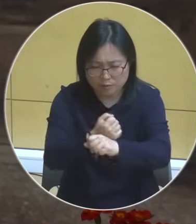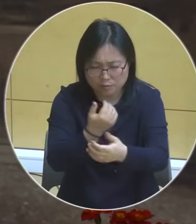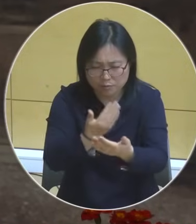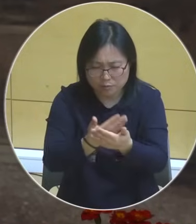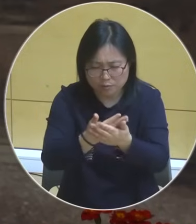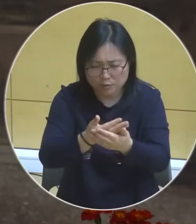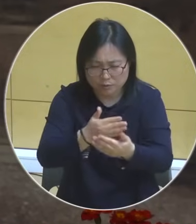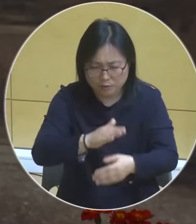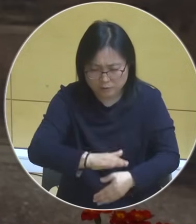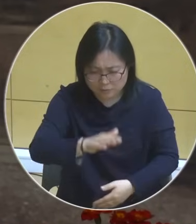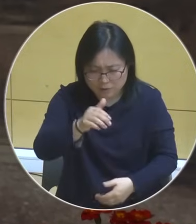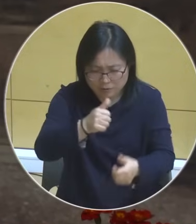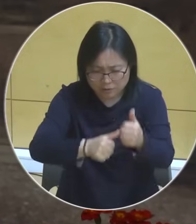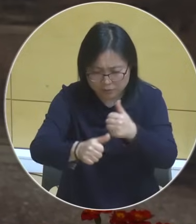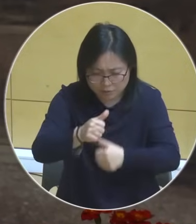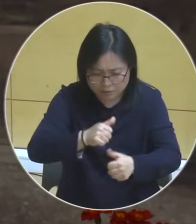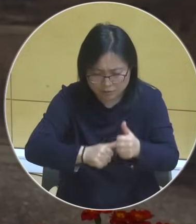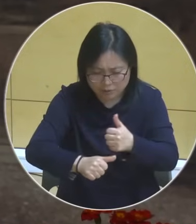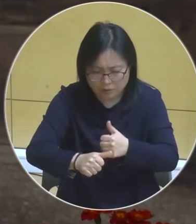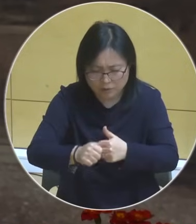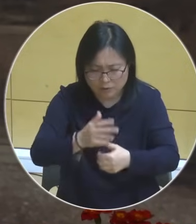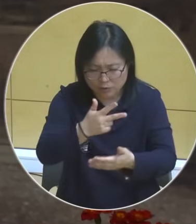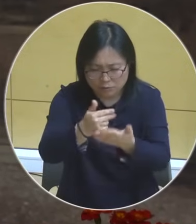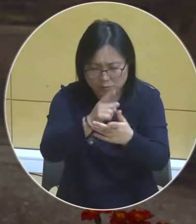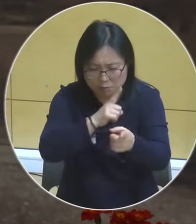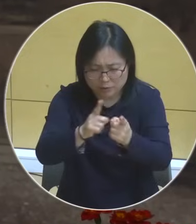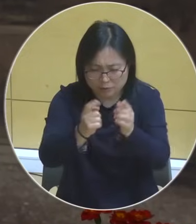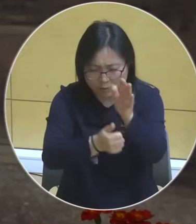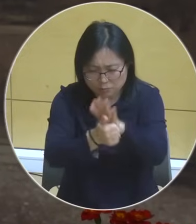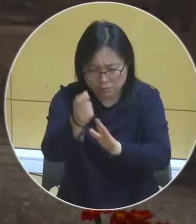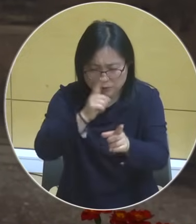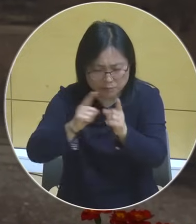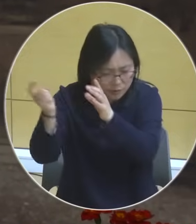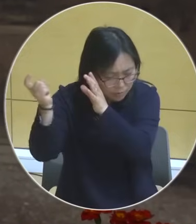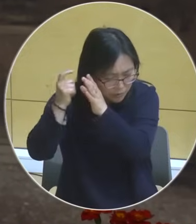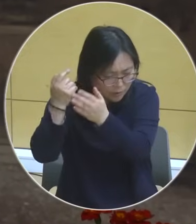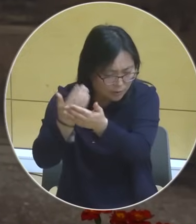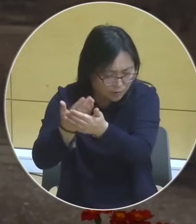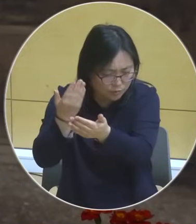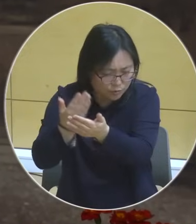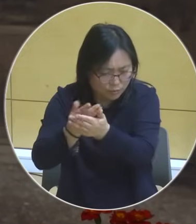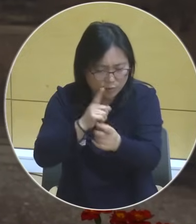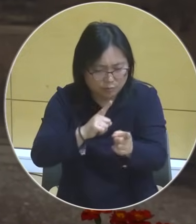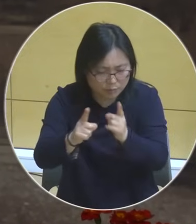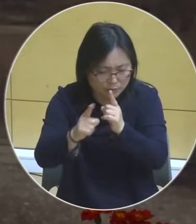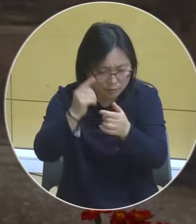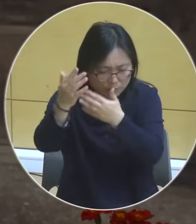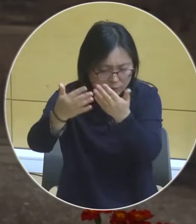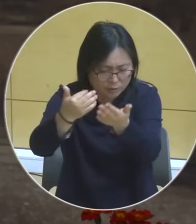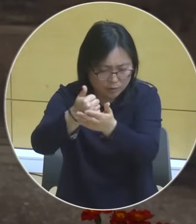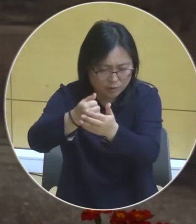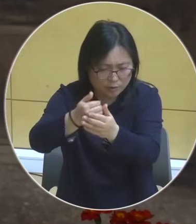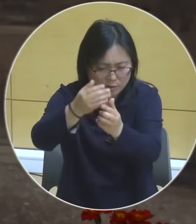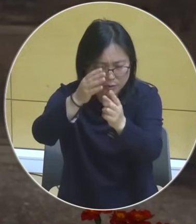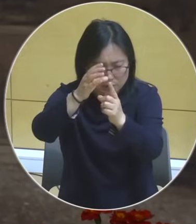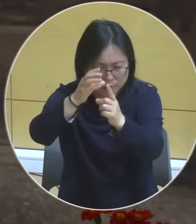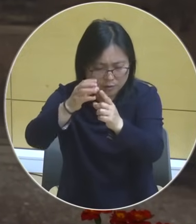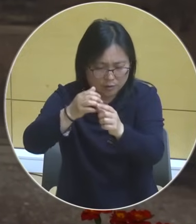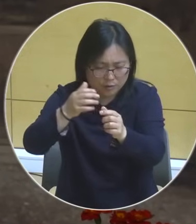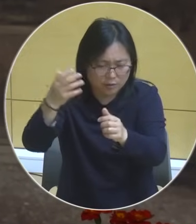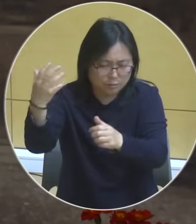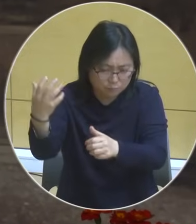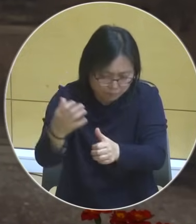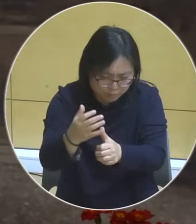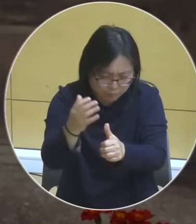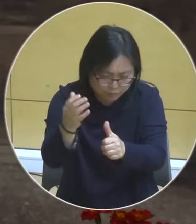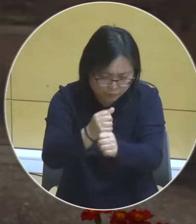세대들 속에 하나님 주의 말씀을 통해 저들에게 소망의 말씀이 들려지게 하시고, 말씀에 하나님 깃발 붙들고 승리하는 주님